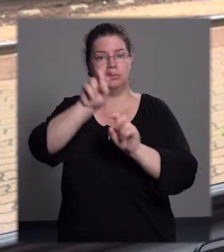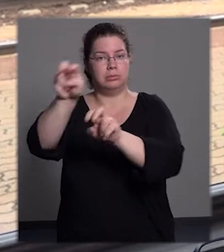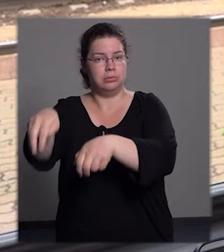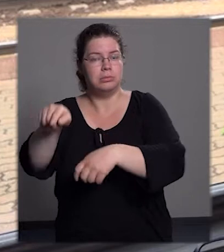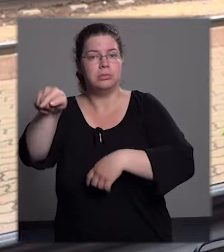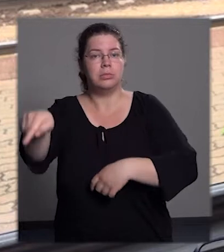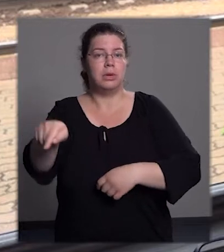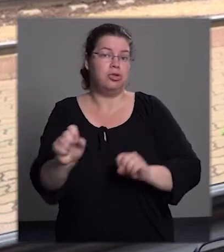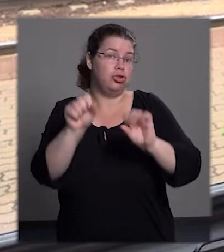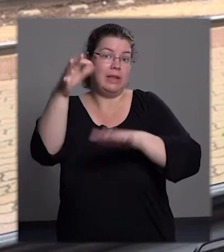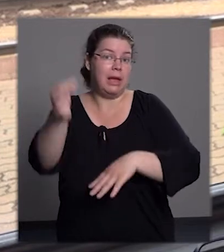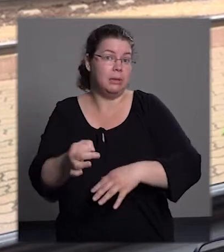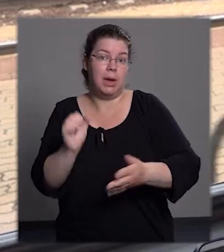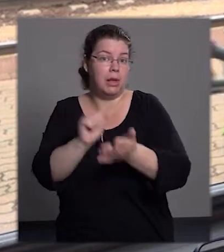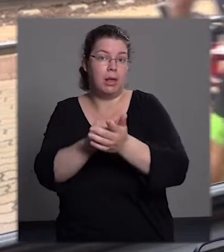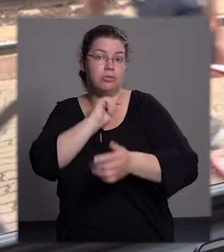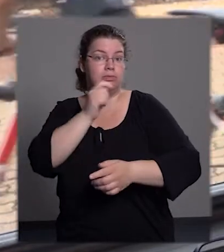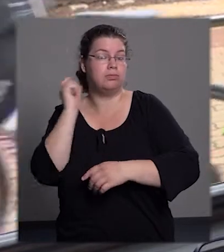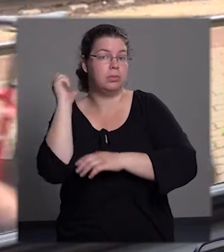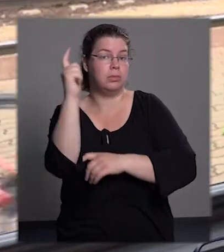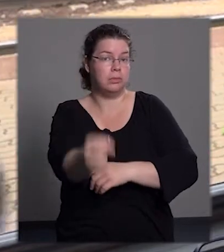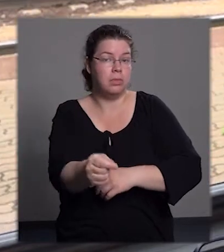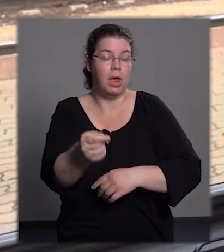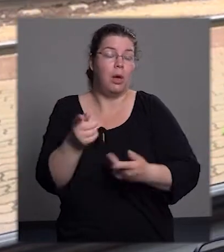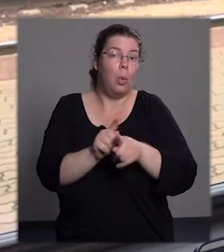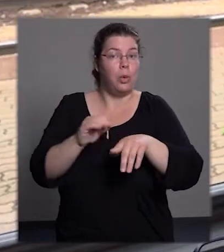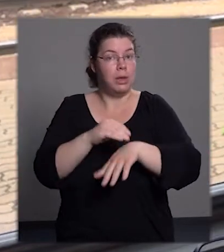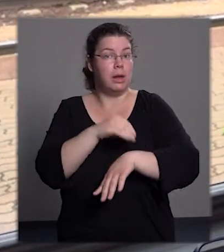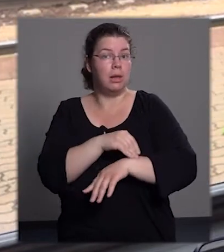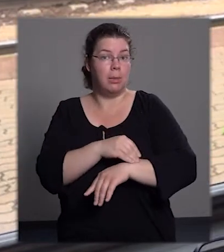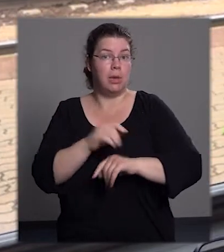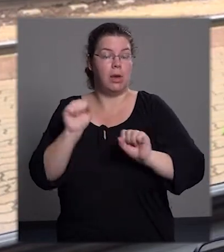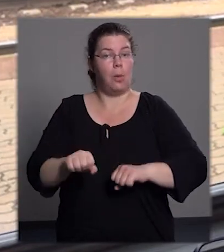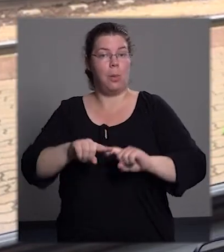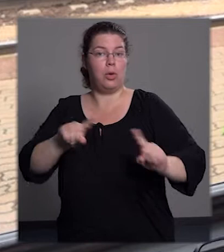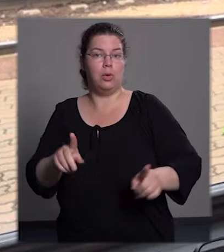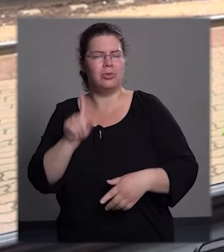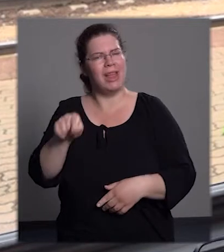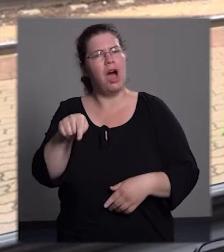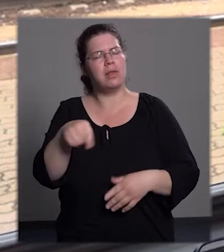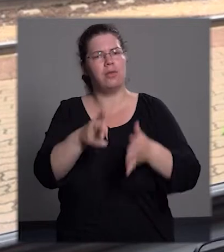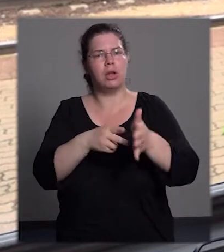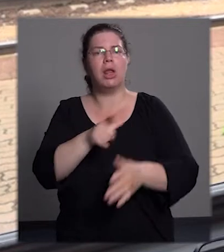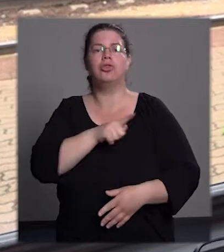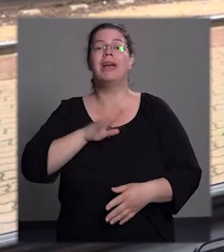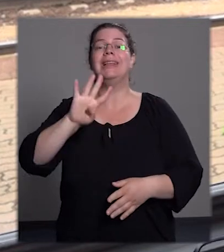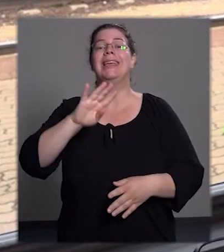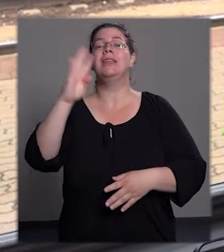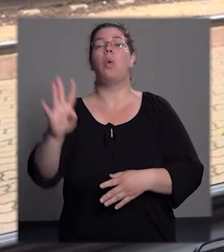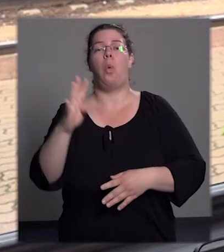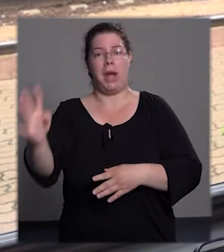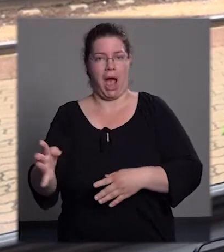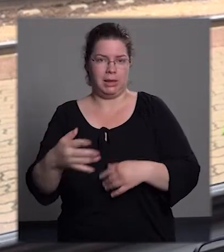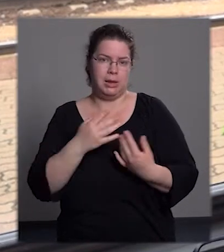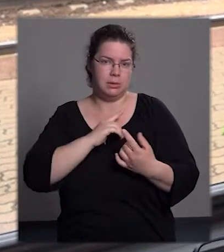perc alatt értem haza, ami azért úgy éreztem, hogy egy nagyon komoly különbség. De az a vonat akkor csak 4 óránként járt délelőtt, és amúgy